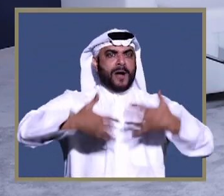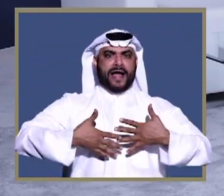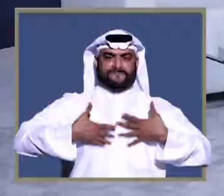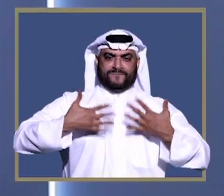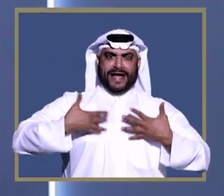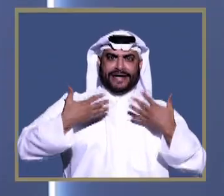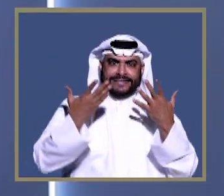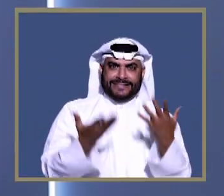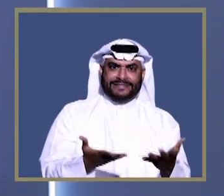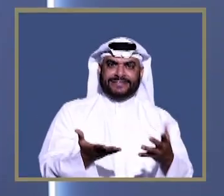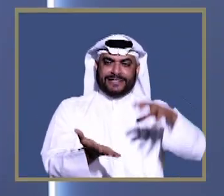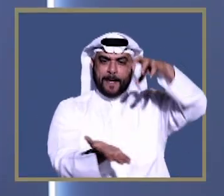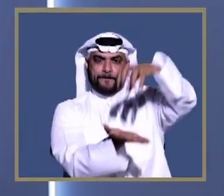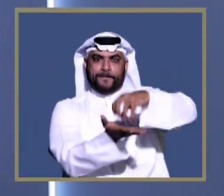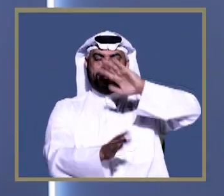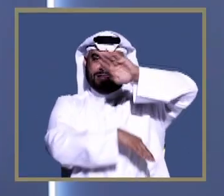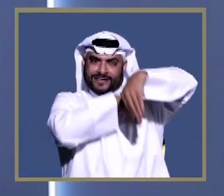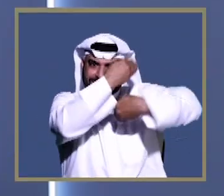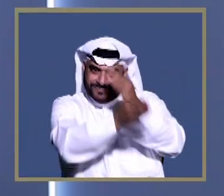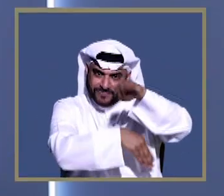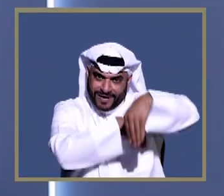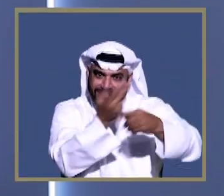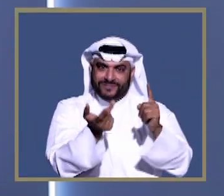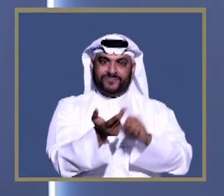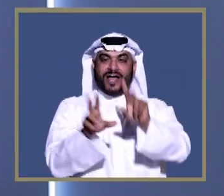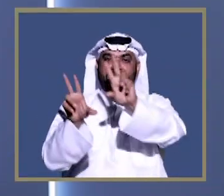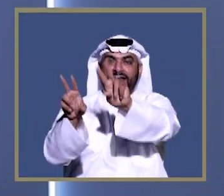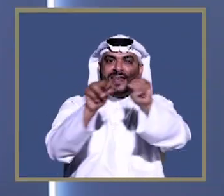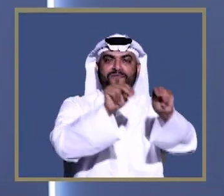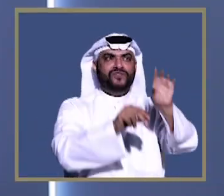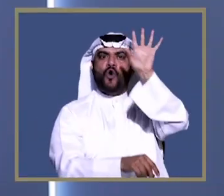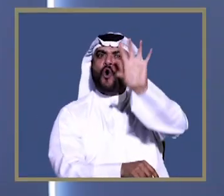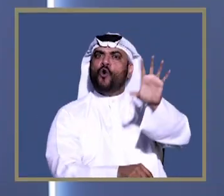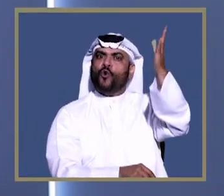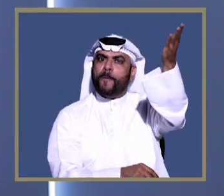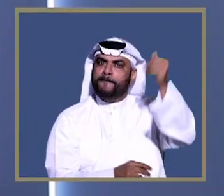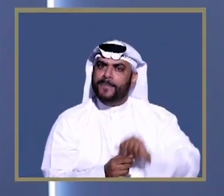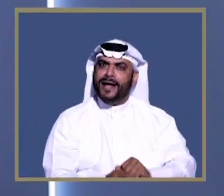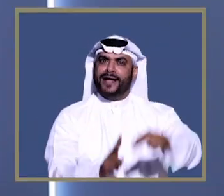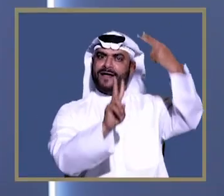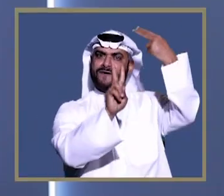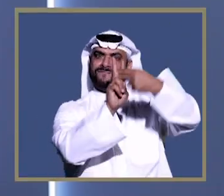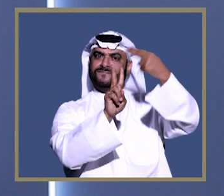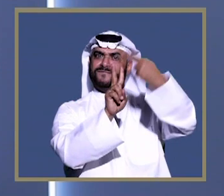سياحية مثل إقامة المدن الترفيهية كما هي في أوروبا، بفنادقها،